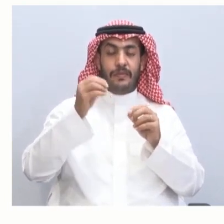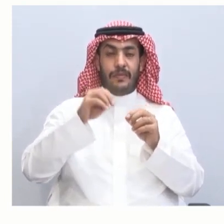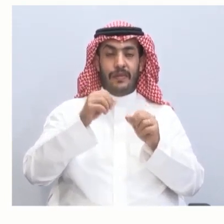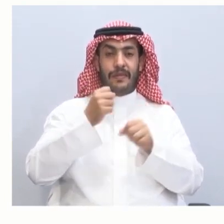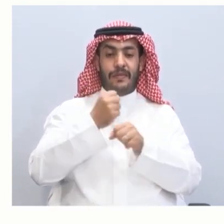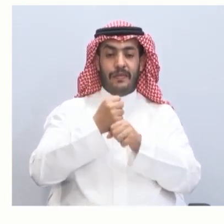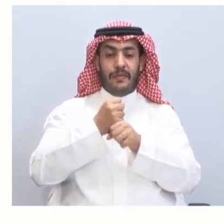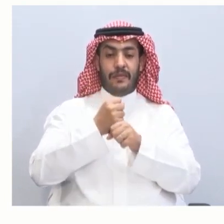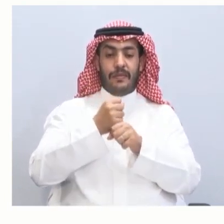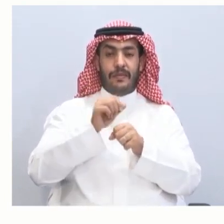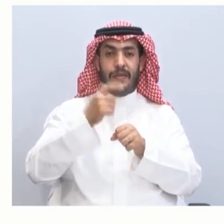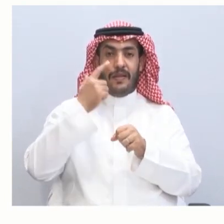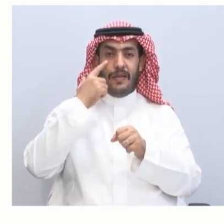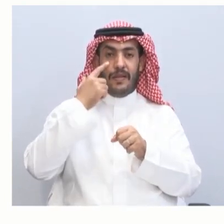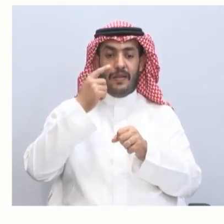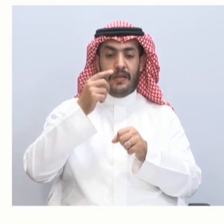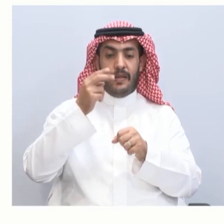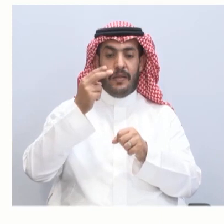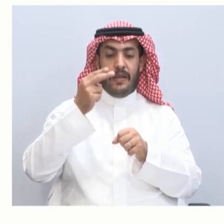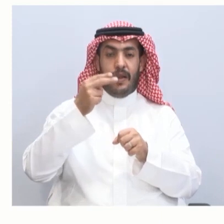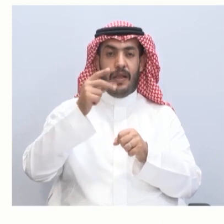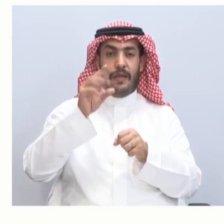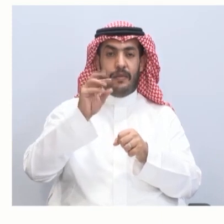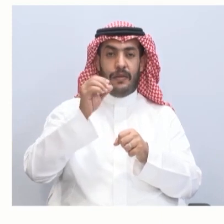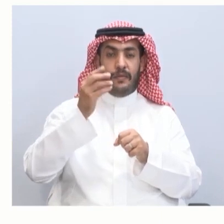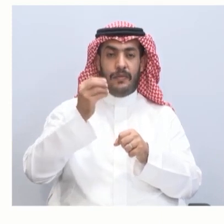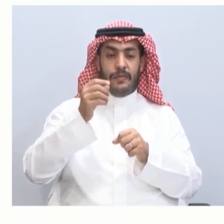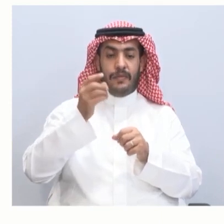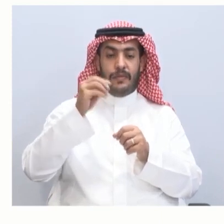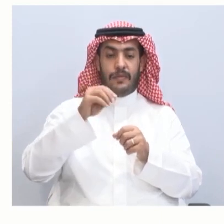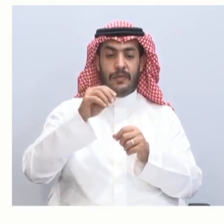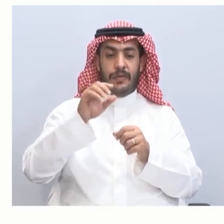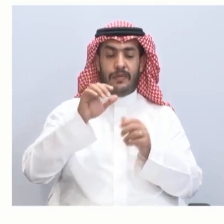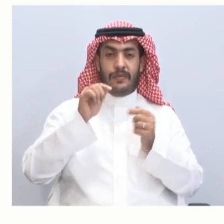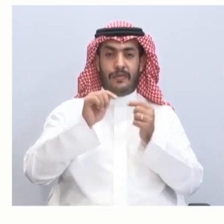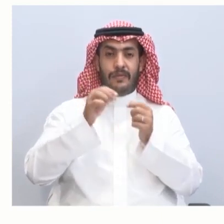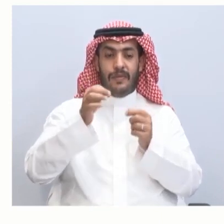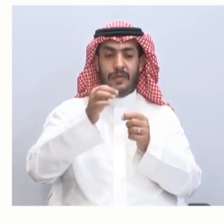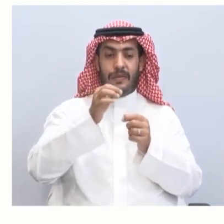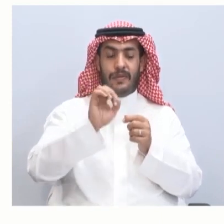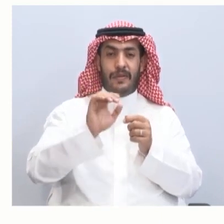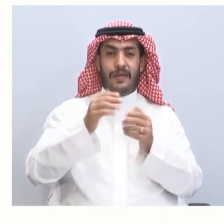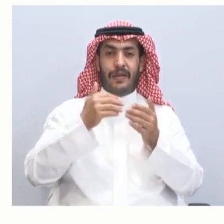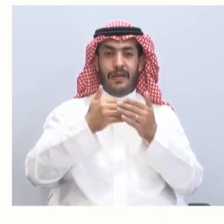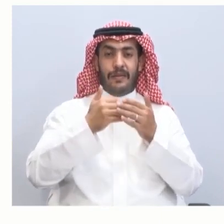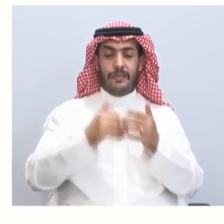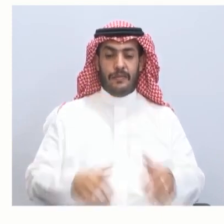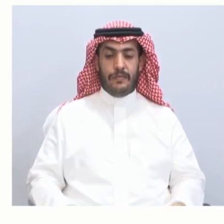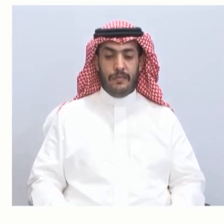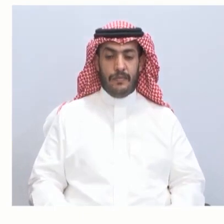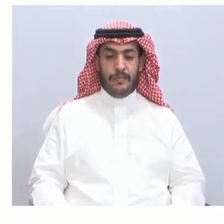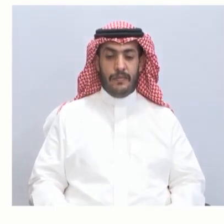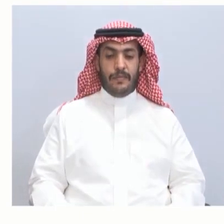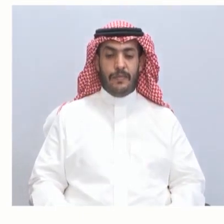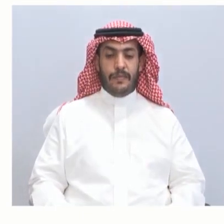الفعلي في عهد الامام عبد الله بن فيصل لم يتجاوز العارض والمناطق القريبه